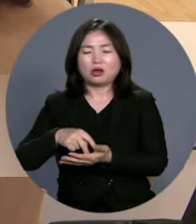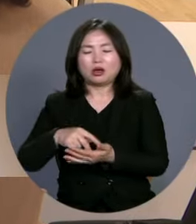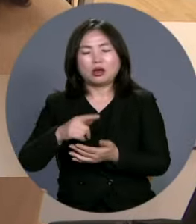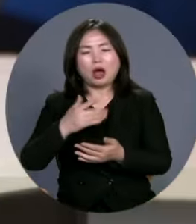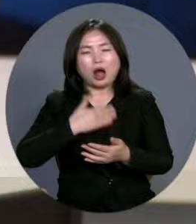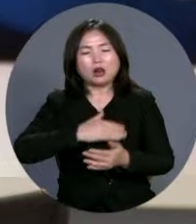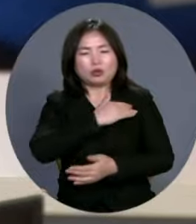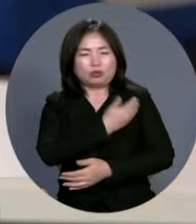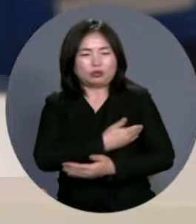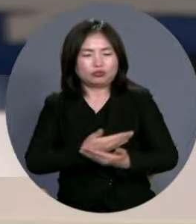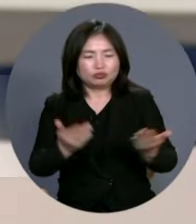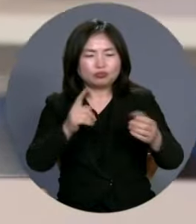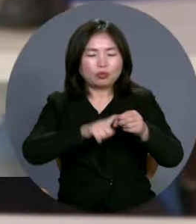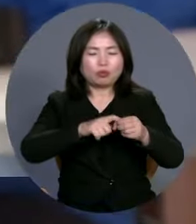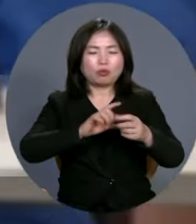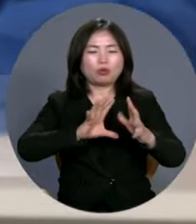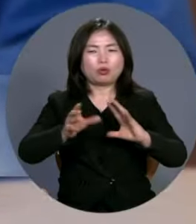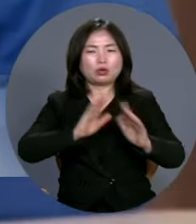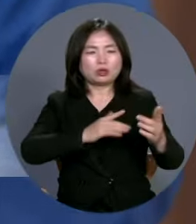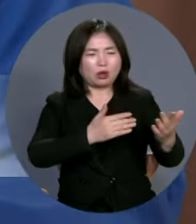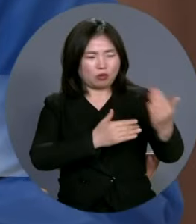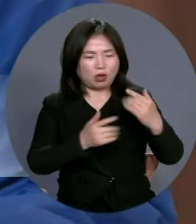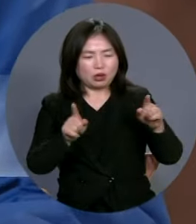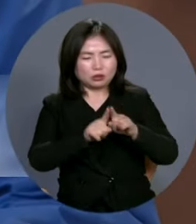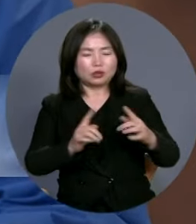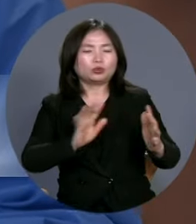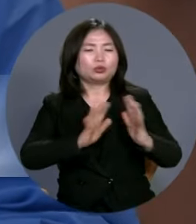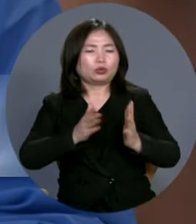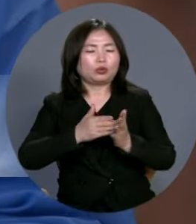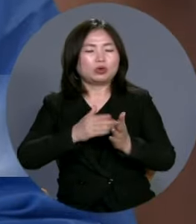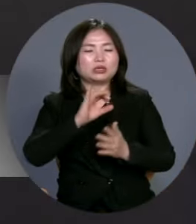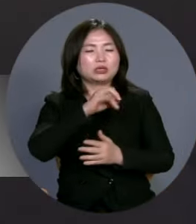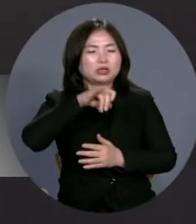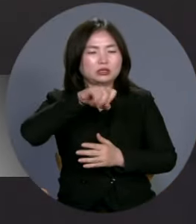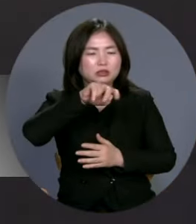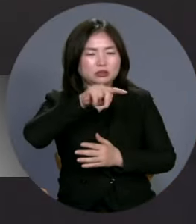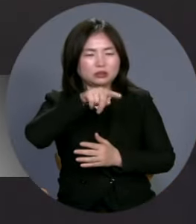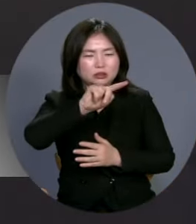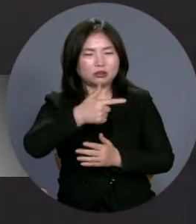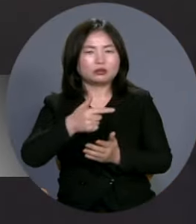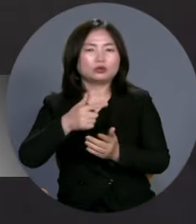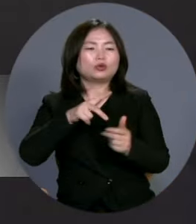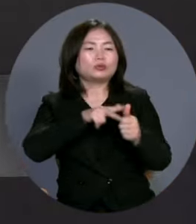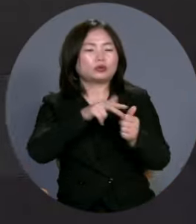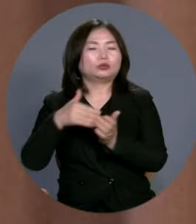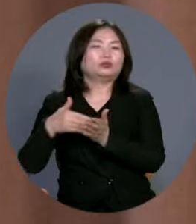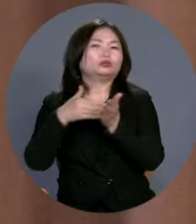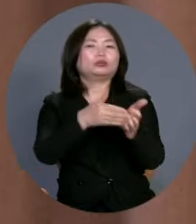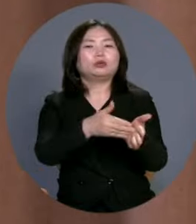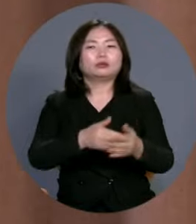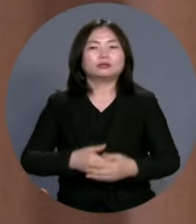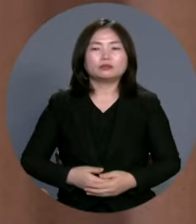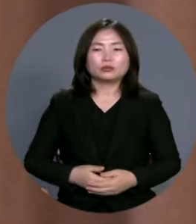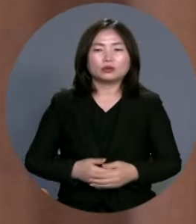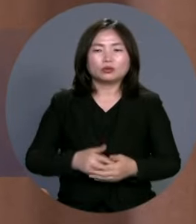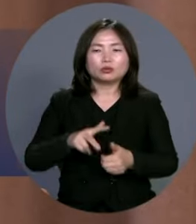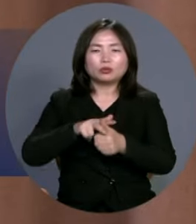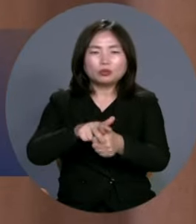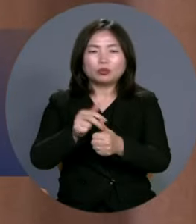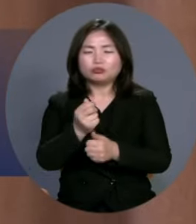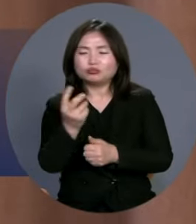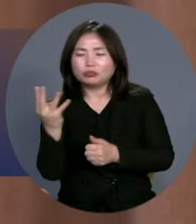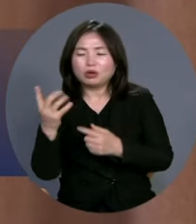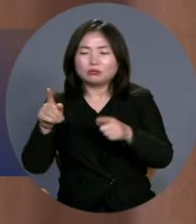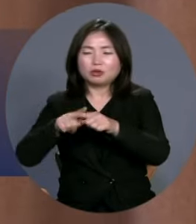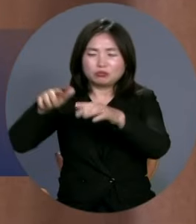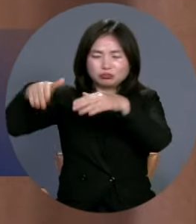보장을 위해 방송에서 자신과 함께 토론하자고 이인선 의원에게 요청하기도 했습니다. 모든 후보자들의 어떤 정견을